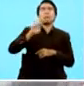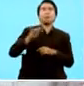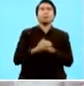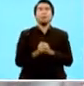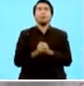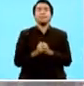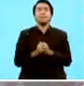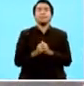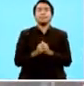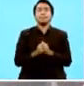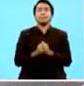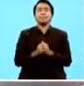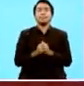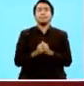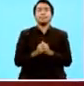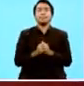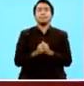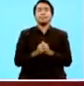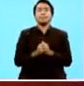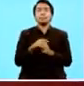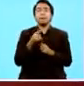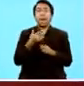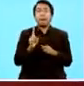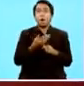jenazah korban yang berhasil teridentifikasi hari ini?